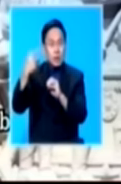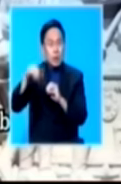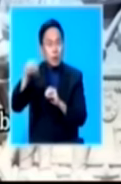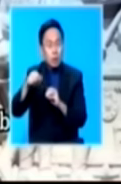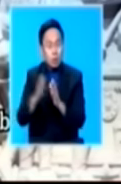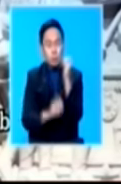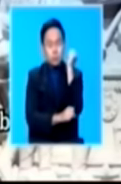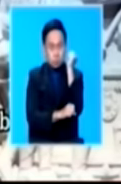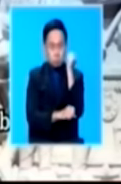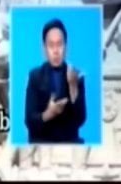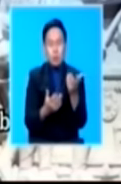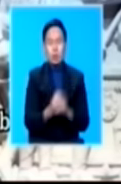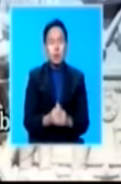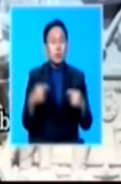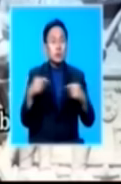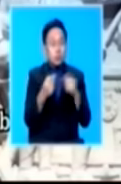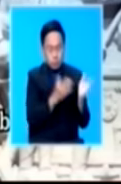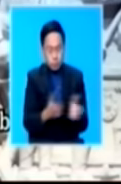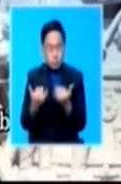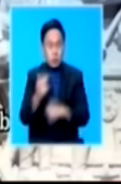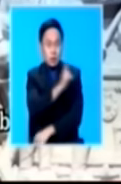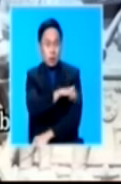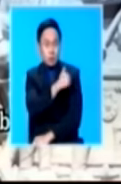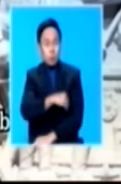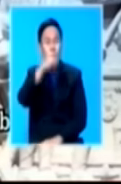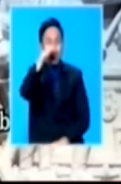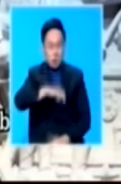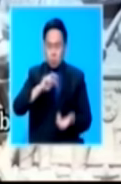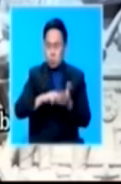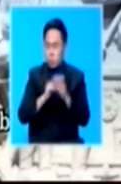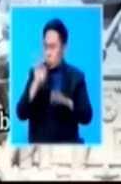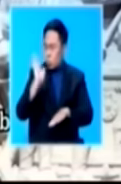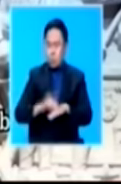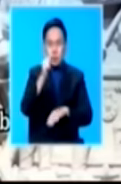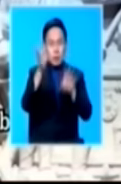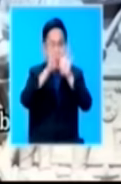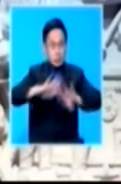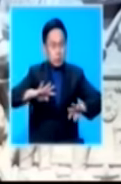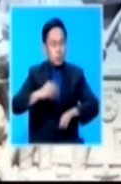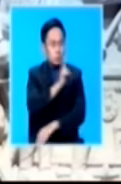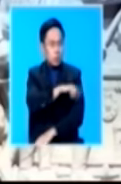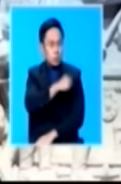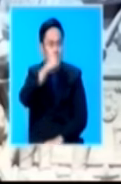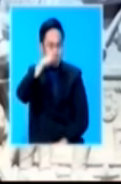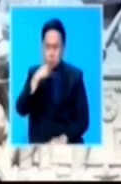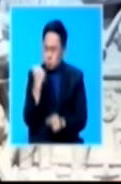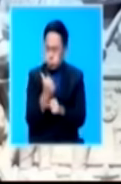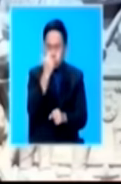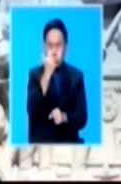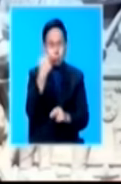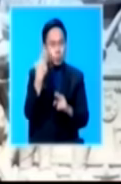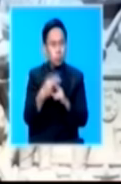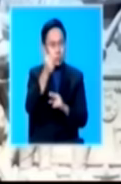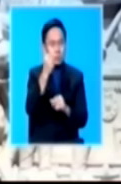ราซึ่งน่าชื่นชมนะครับแพทย์เราสาธารณสุขเรานี่ดีถือว่าดีที่สุดในอาเซียนเหมือนกันนะประเทศหนึ่งเหมือนกันนะคงไม่